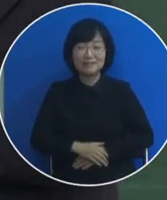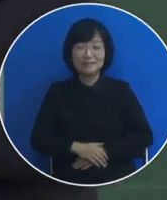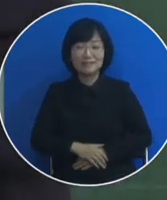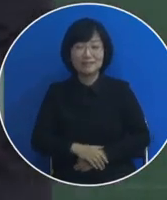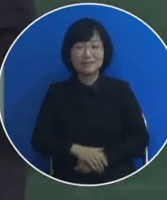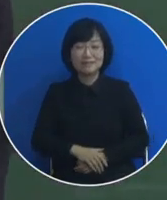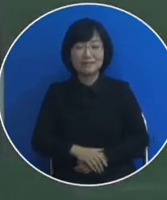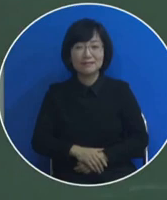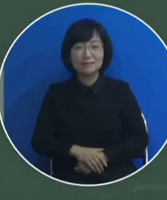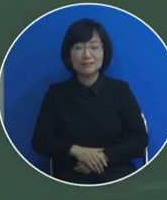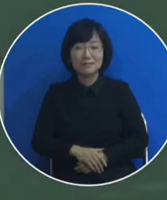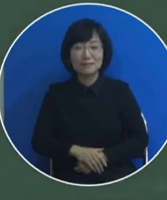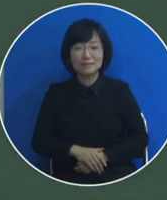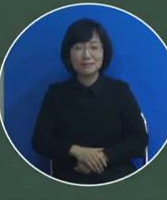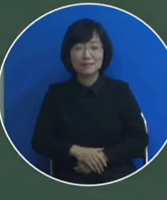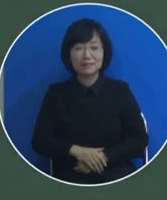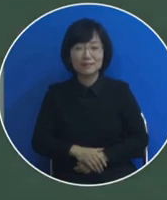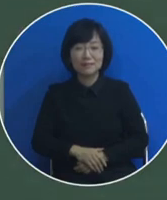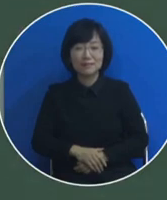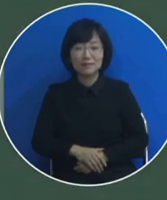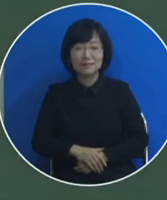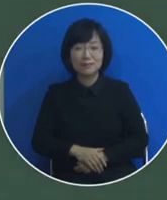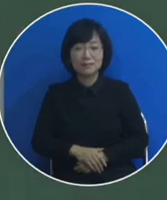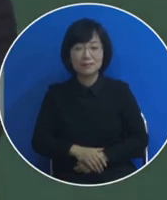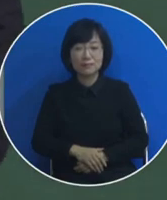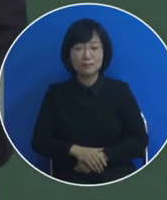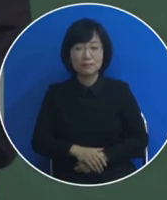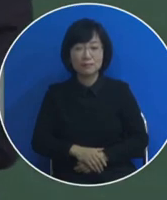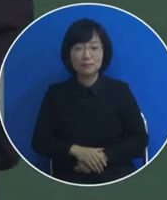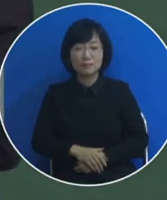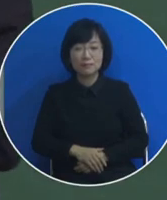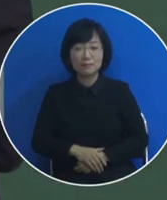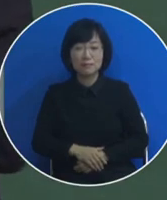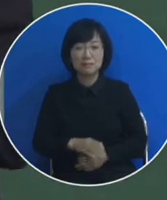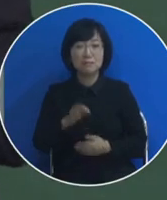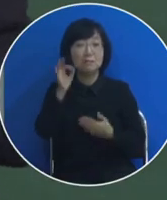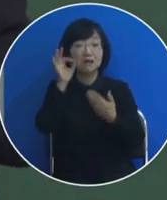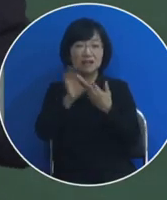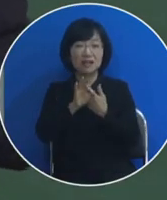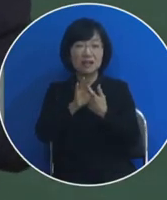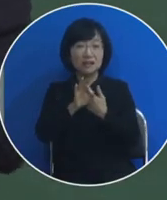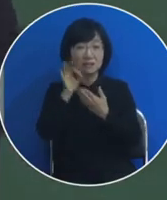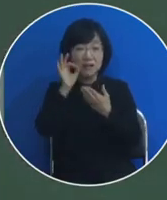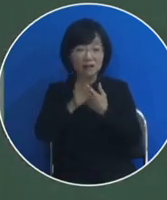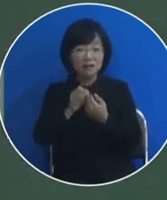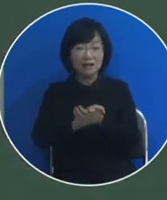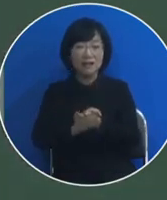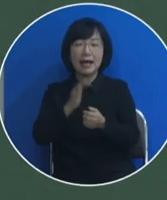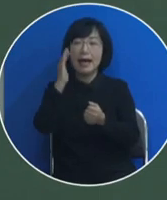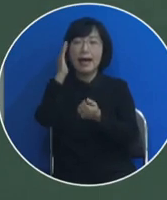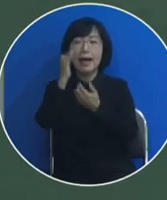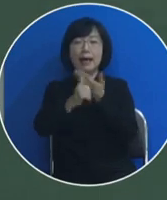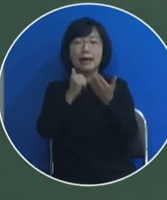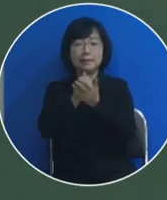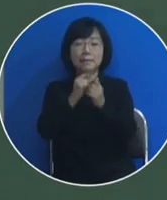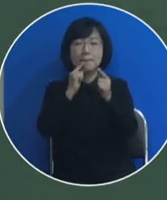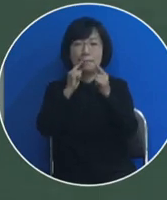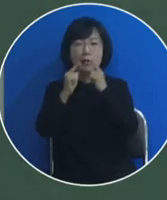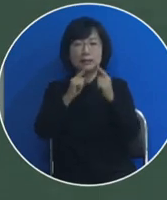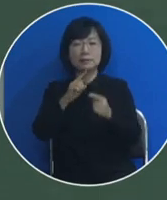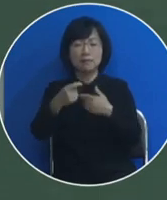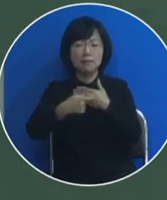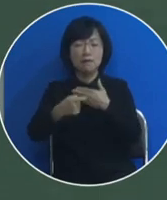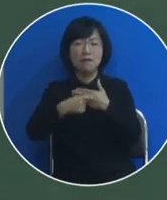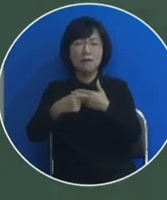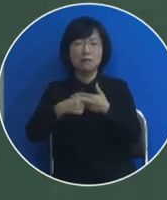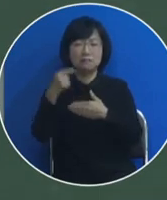His voice. 그렇지 않으면 설교를 계속 들으면 율법으로만 듣겨요. 하나님의 말씀을 제대로 살아나면 이것은